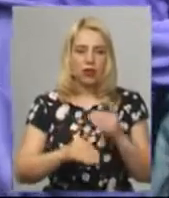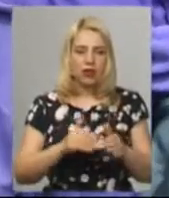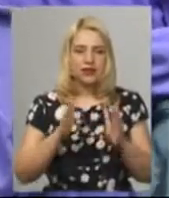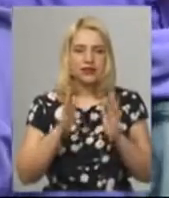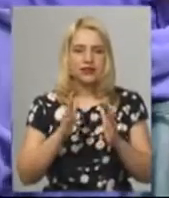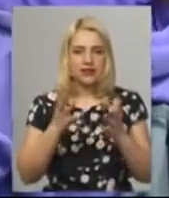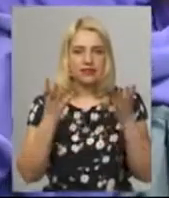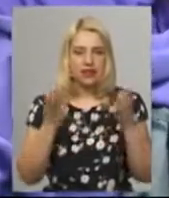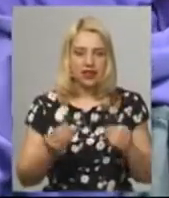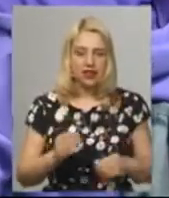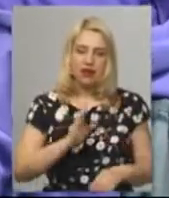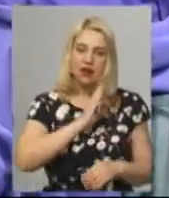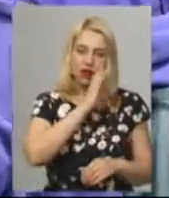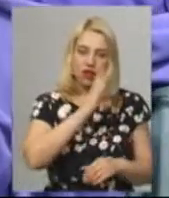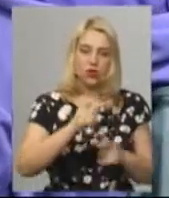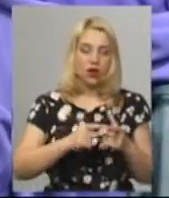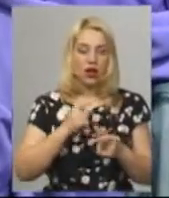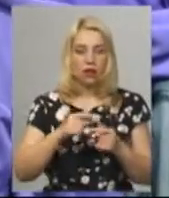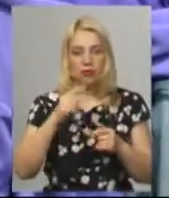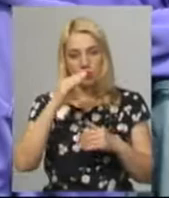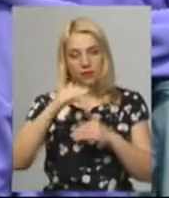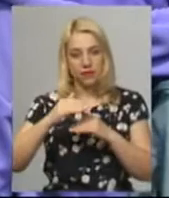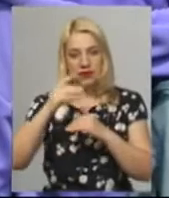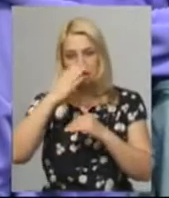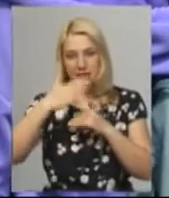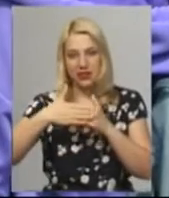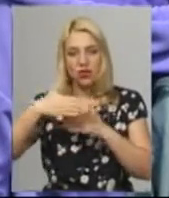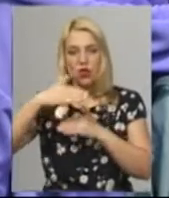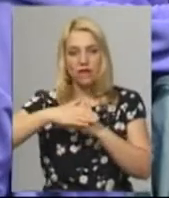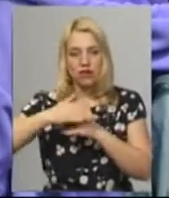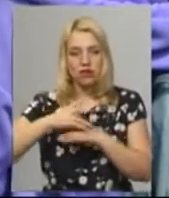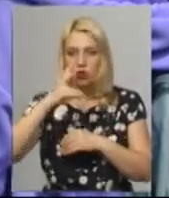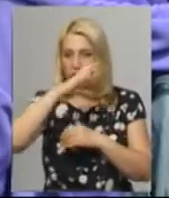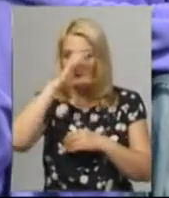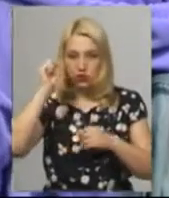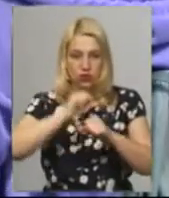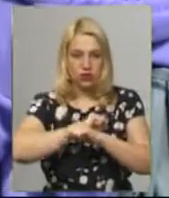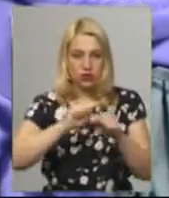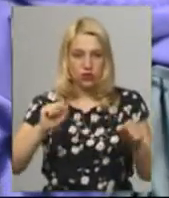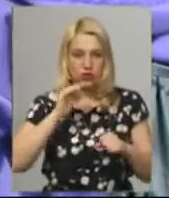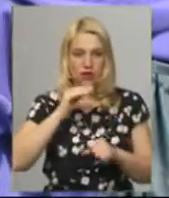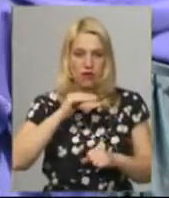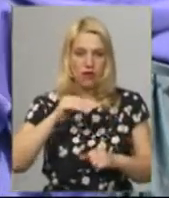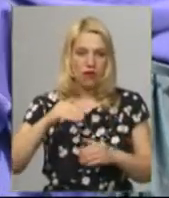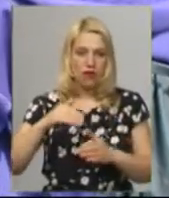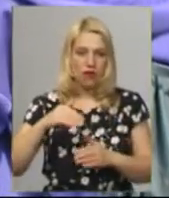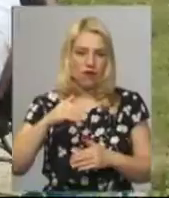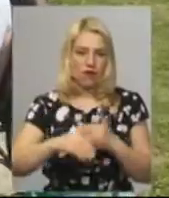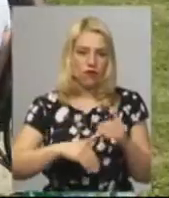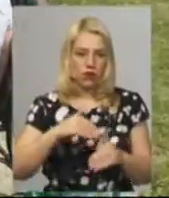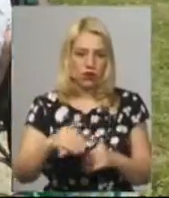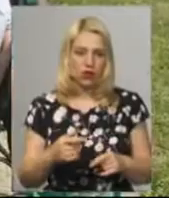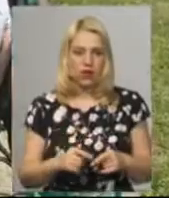Купала. Купатися тільки в день, зранку або під вечір, але вночі в жодному разі не можна йти у